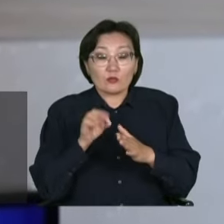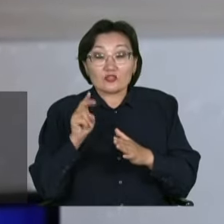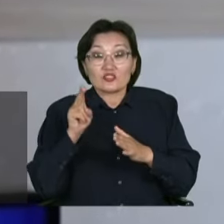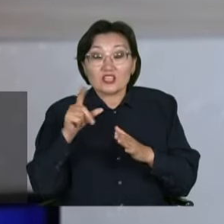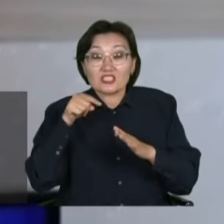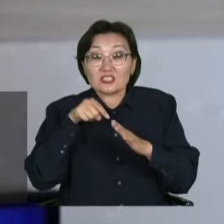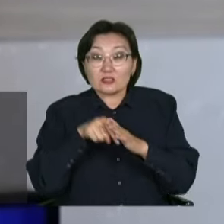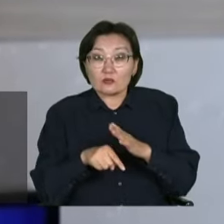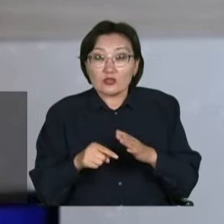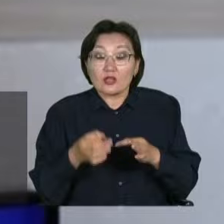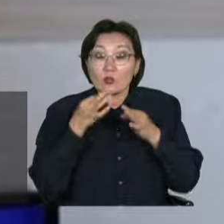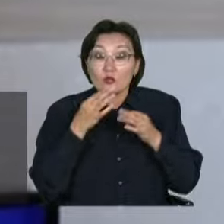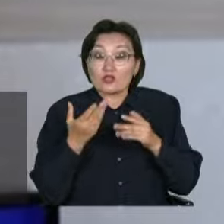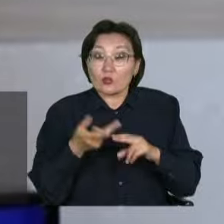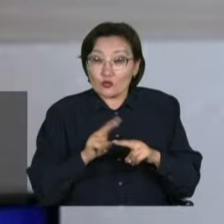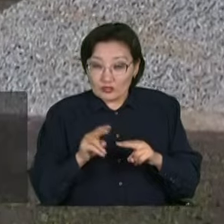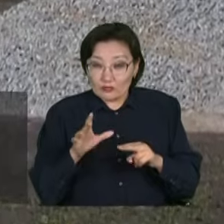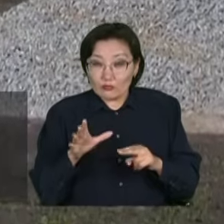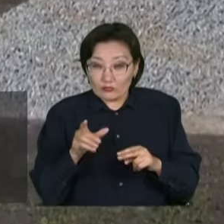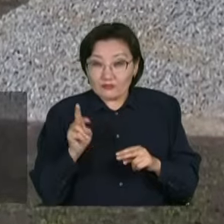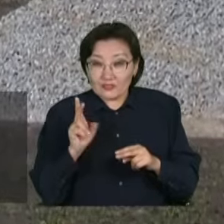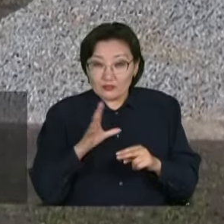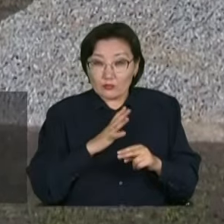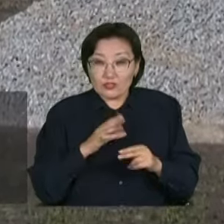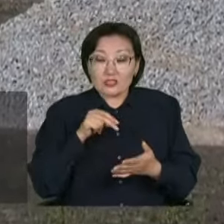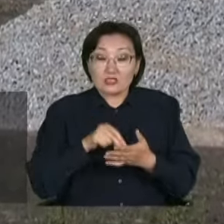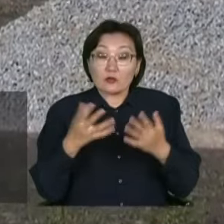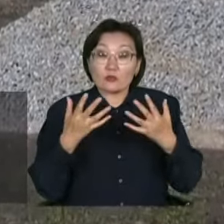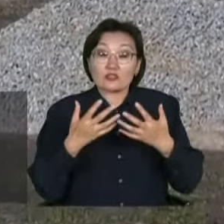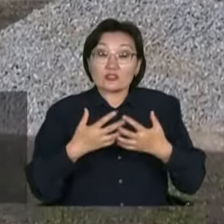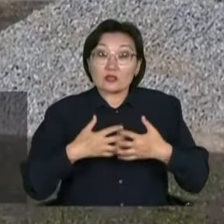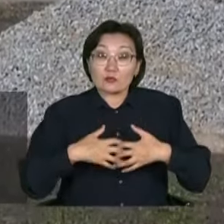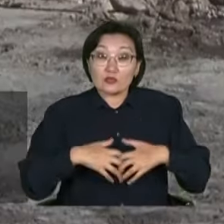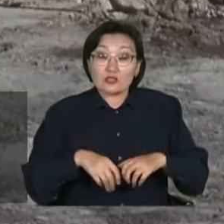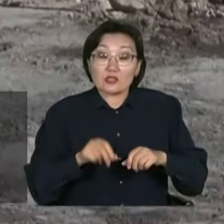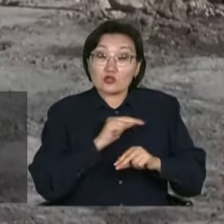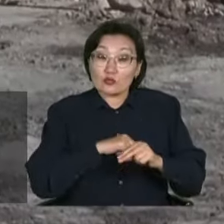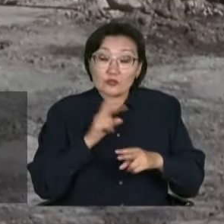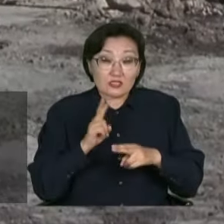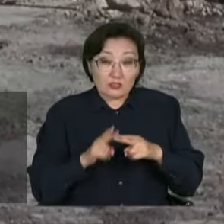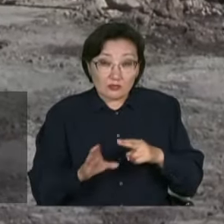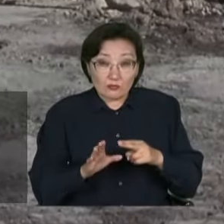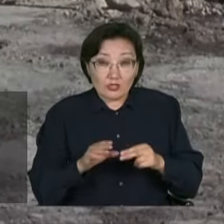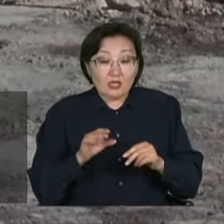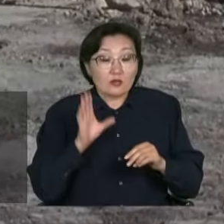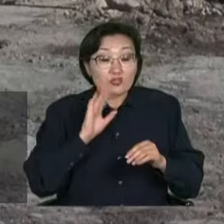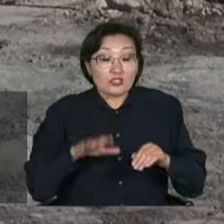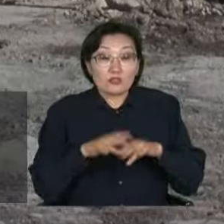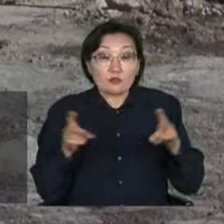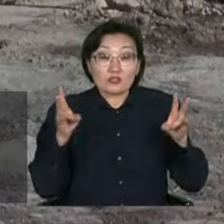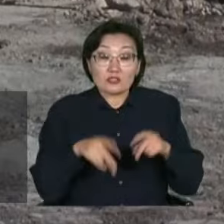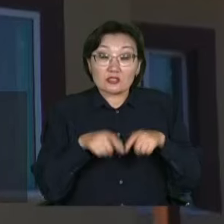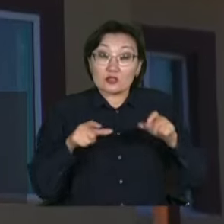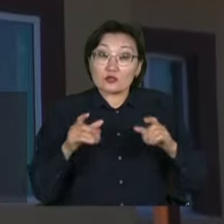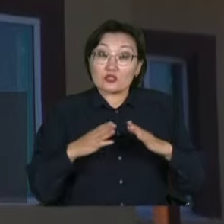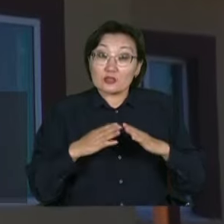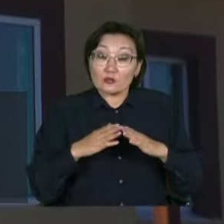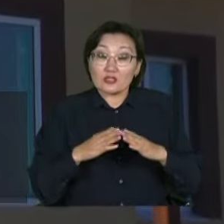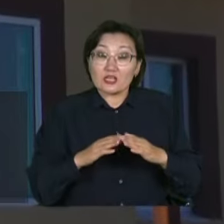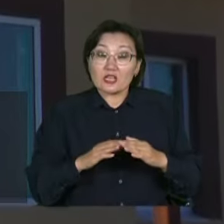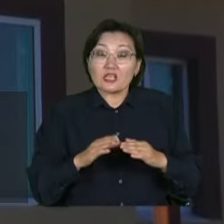пәтерлердің ішінде көңілге жаққаны осы болды. Бағалау комиссиясының жұмысы әлі аяқталмады. Су тасқыннан зардап шеккендерге тұрғын үйден